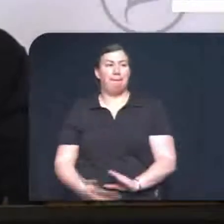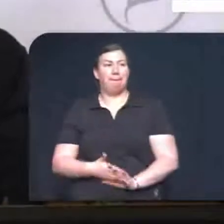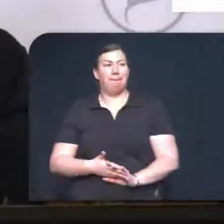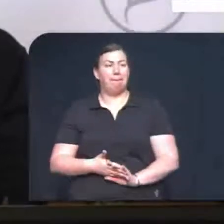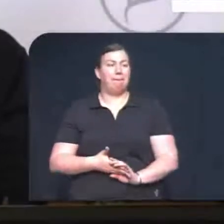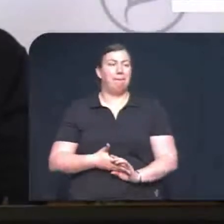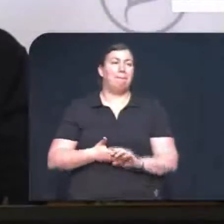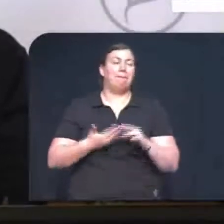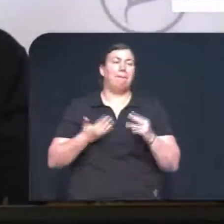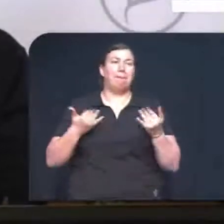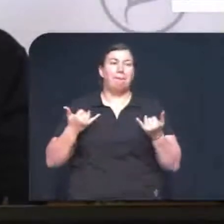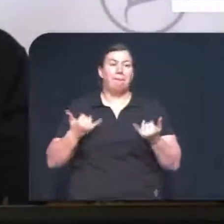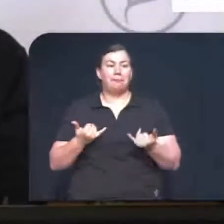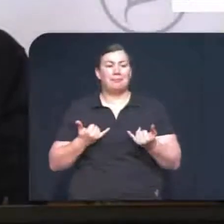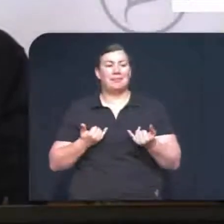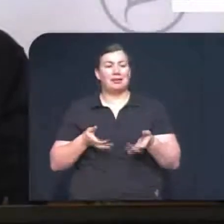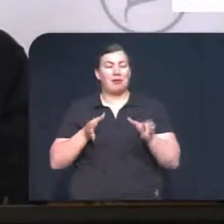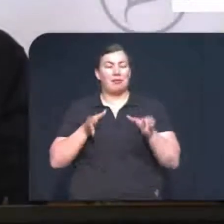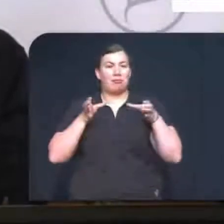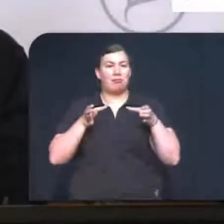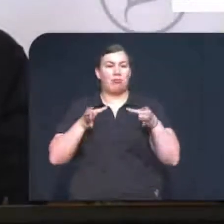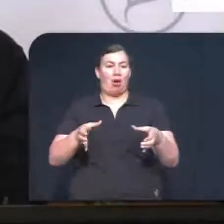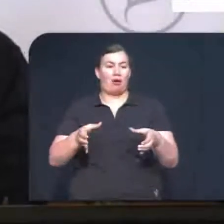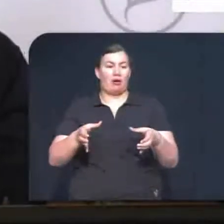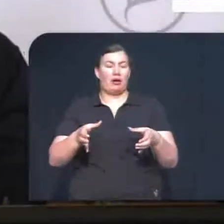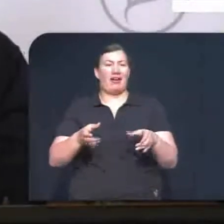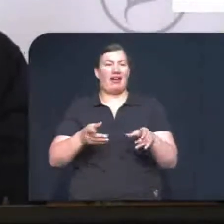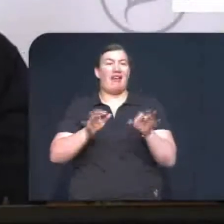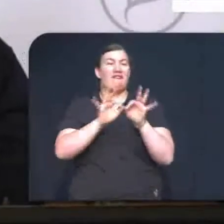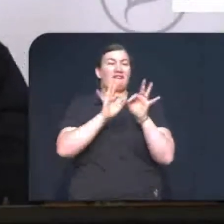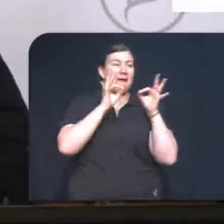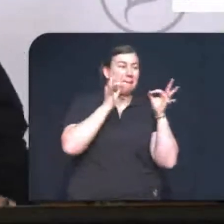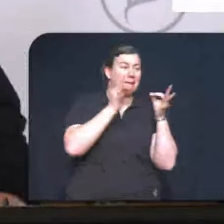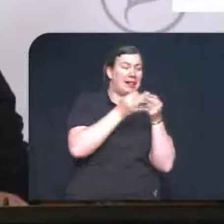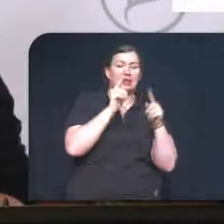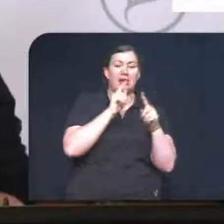und zwar wir kommen jetzt zum Block Familie und Gesellschaft